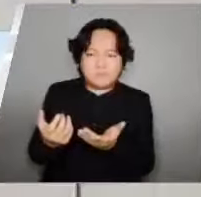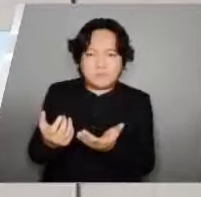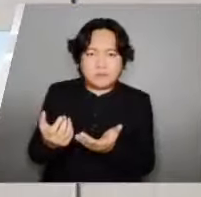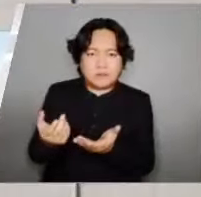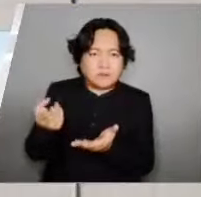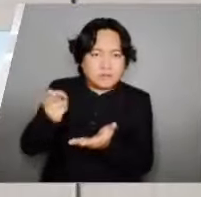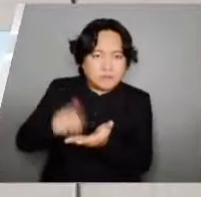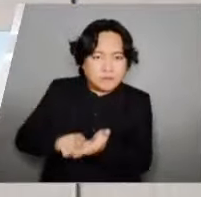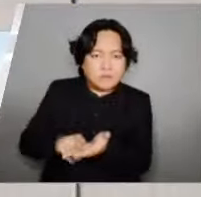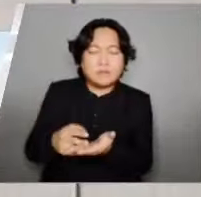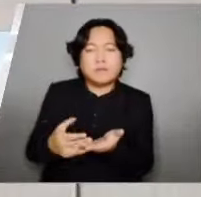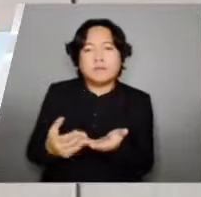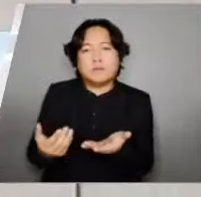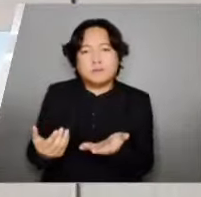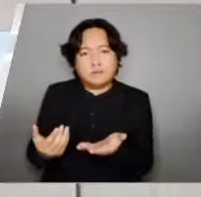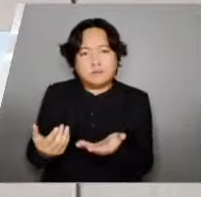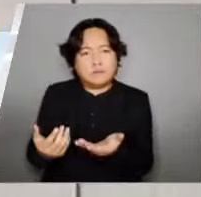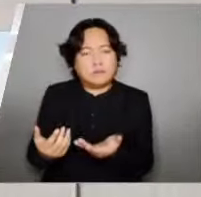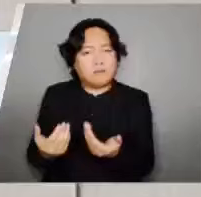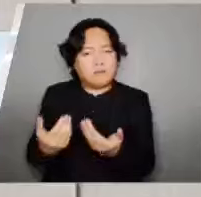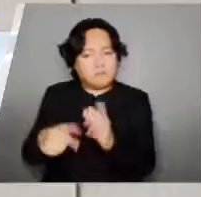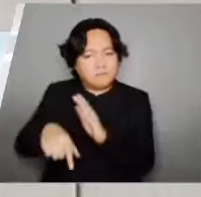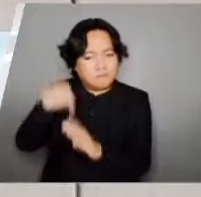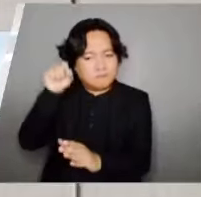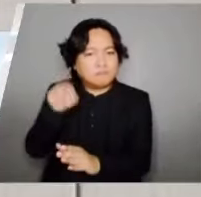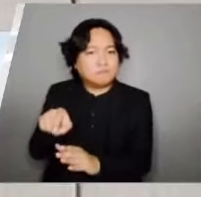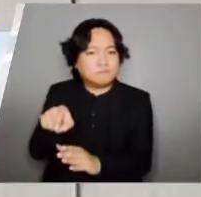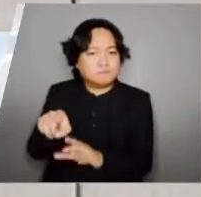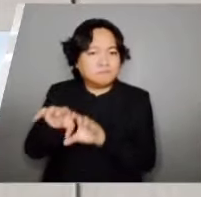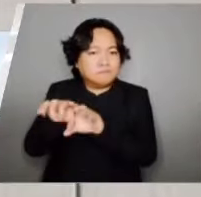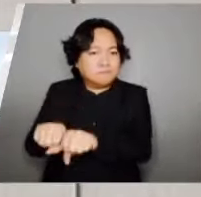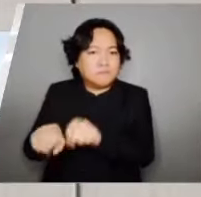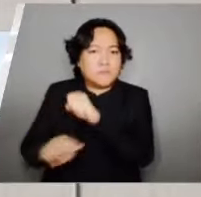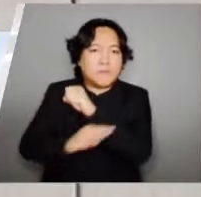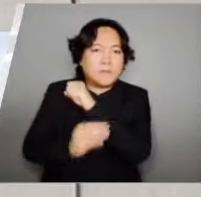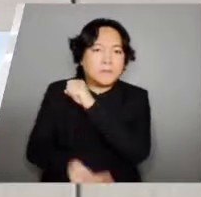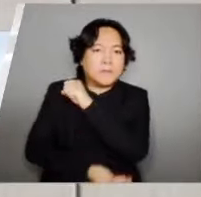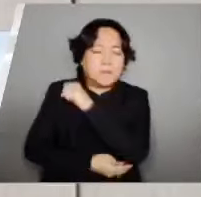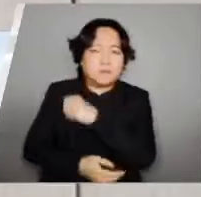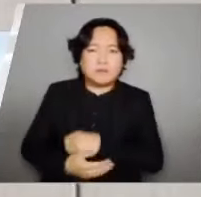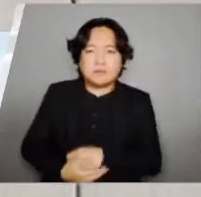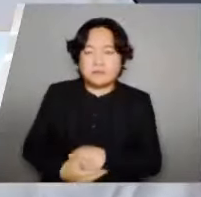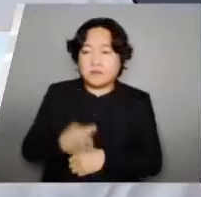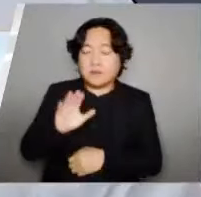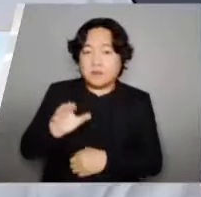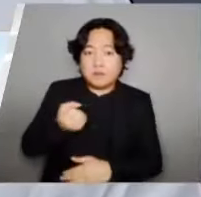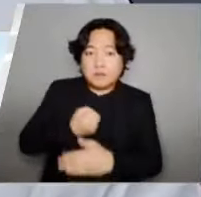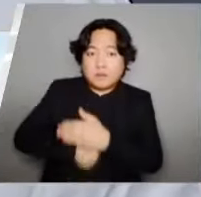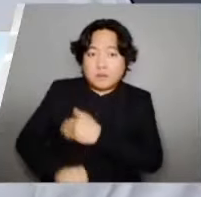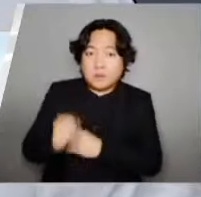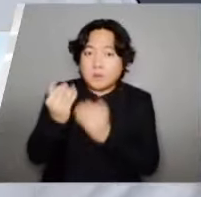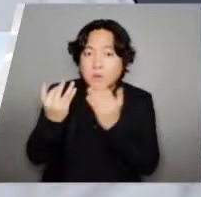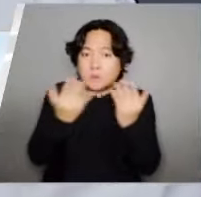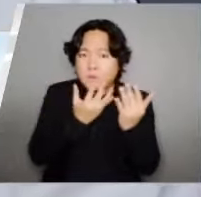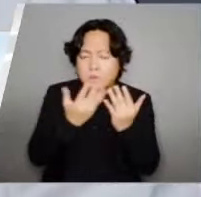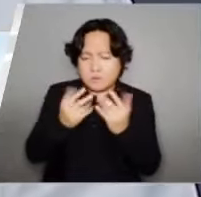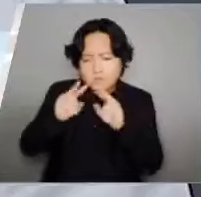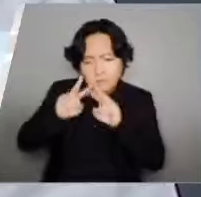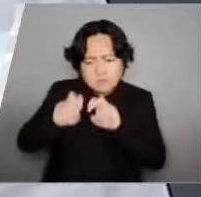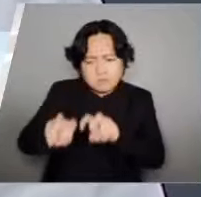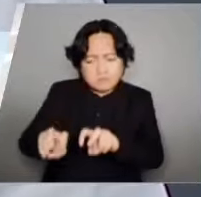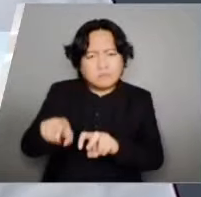ng kay Alice Guo. Lumalabas na halos pareho ang birthday ng kanyang mga katauhan. Inimbestigahan namin